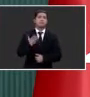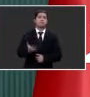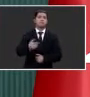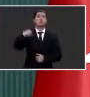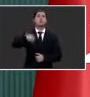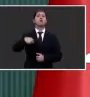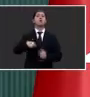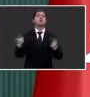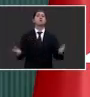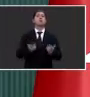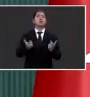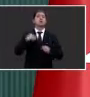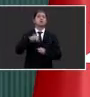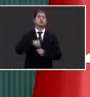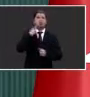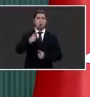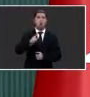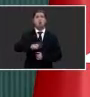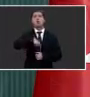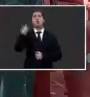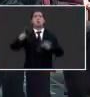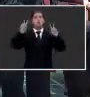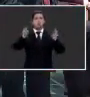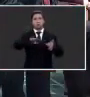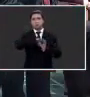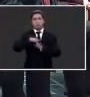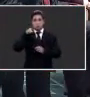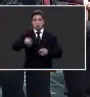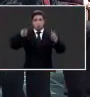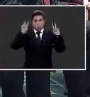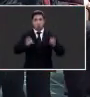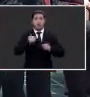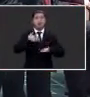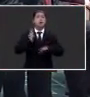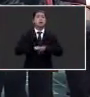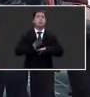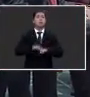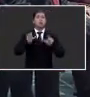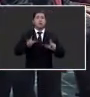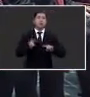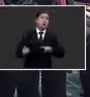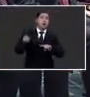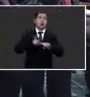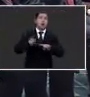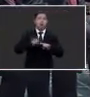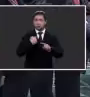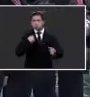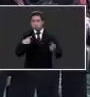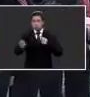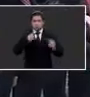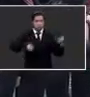bugünkü toplantımızda diğer hususlar yanında bu konuda atılabilecek ilave adımları da